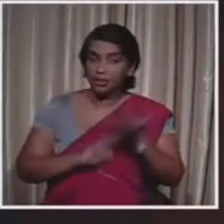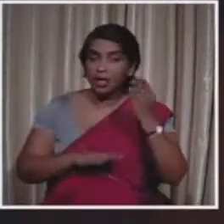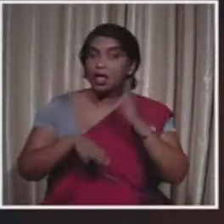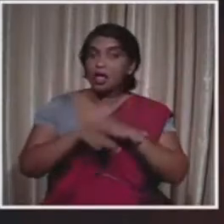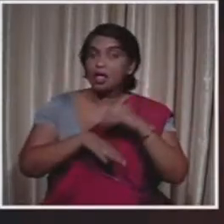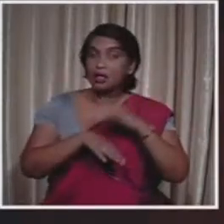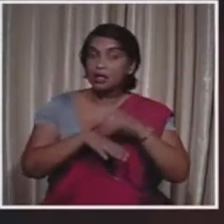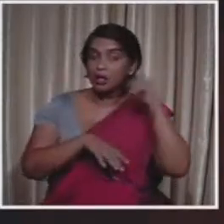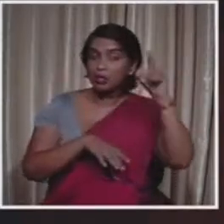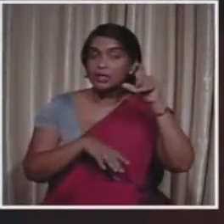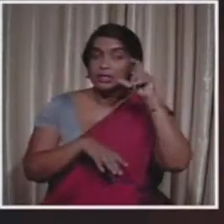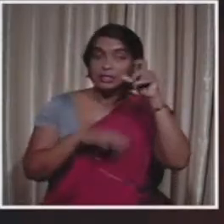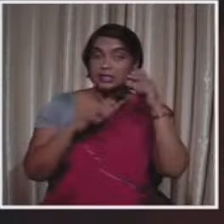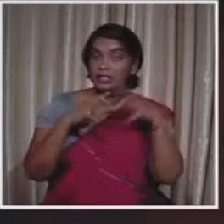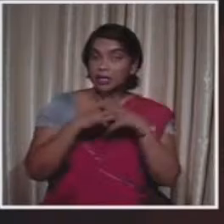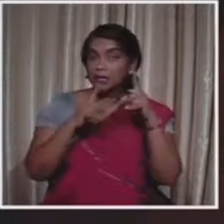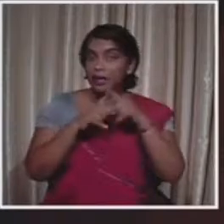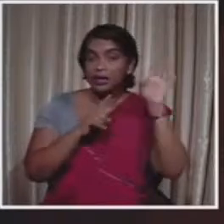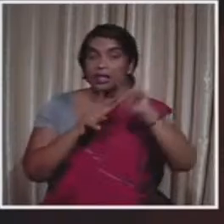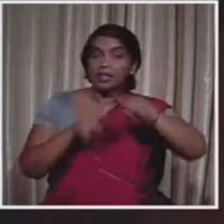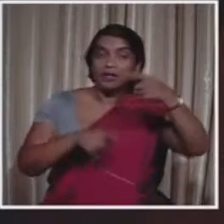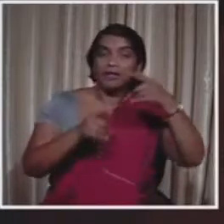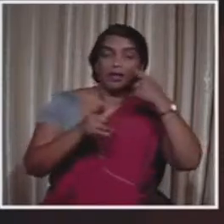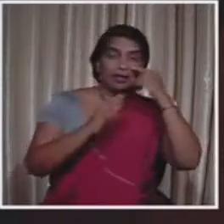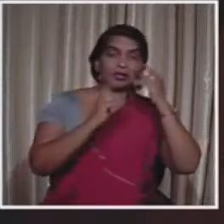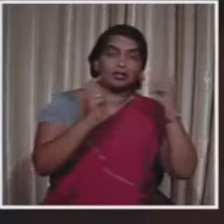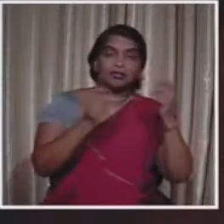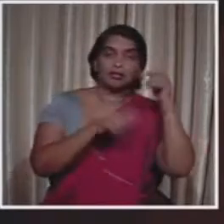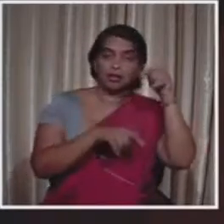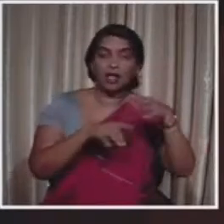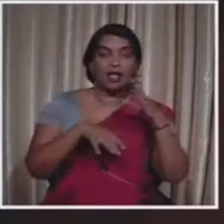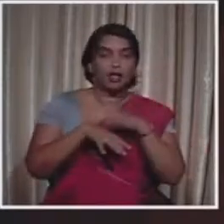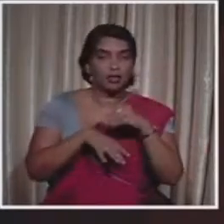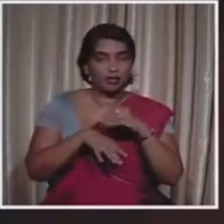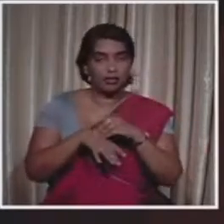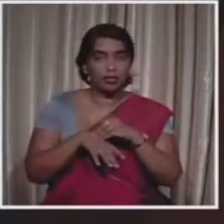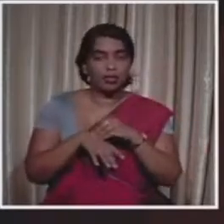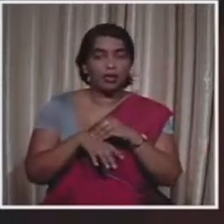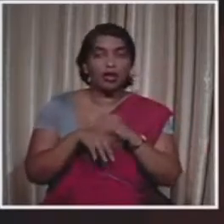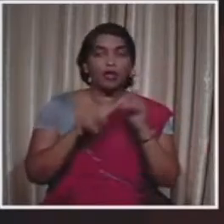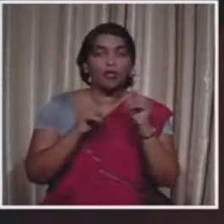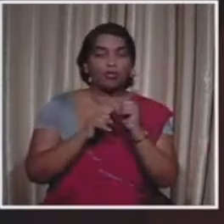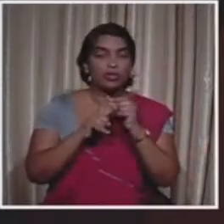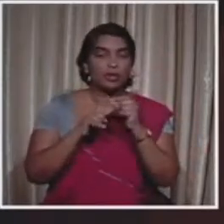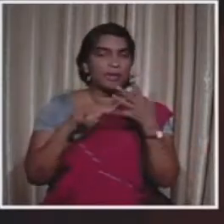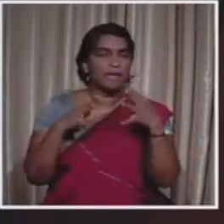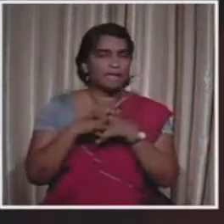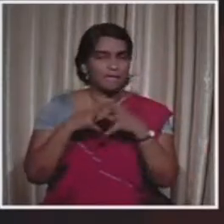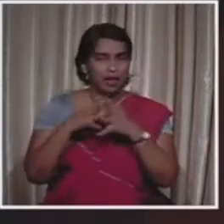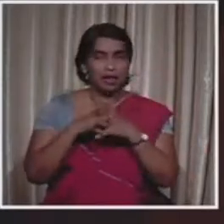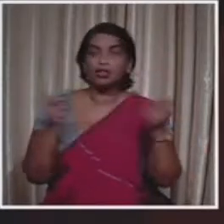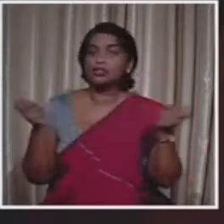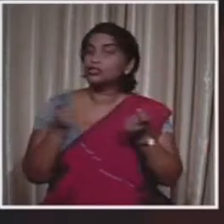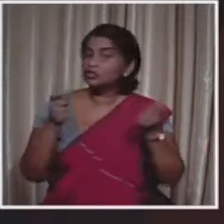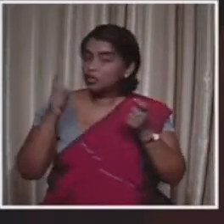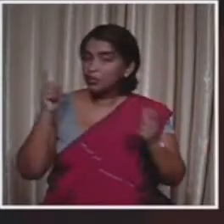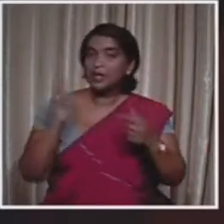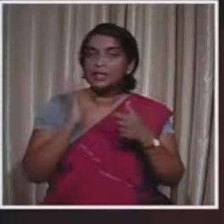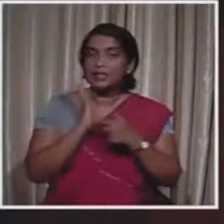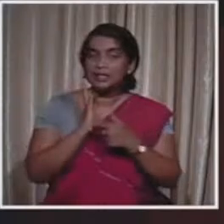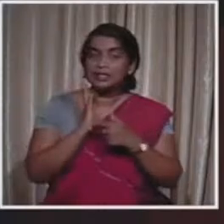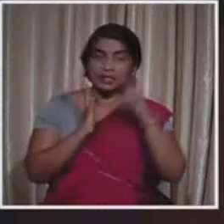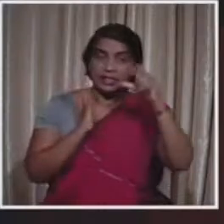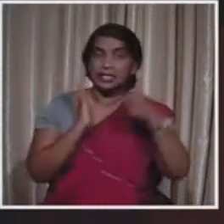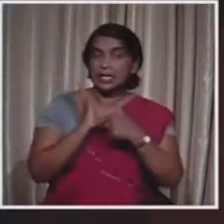रंबुक्कन समूपकार पमनक नेवे तबत अलविसल तुनकट रंबुक्कन पुष्पकुमार कीन वेलिगमुव अलविसलटत सीटीबी